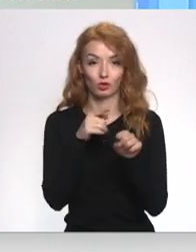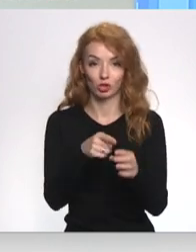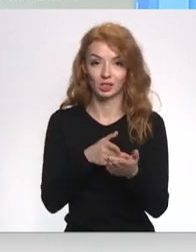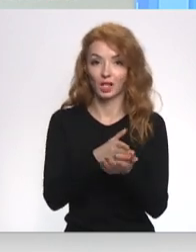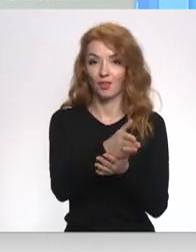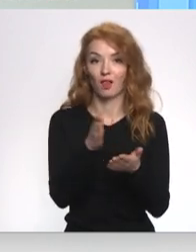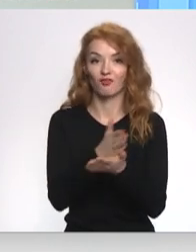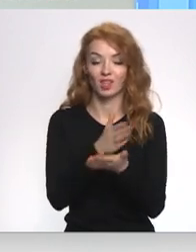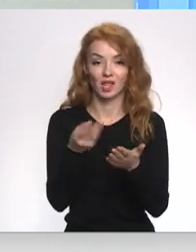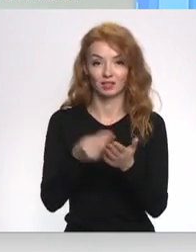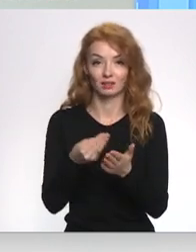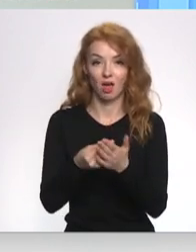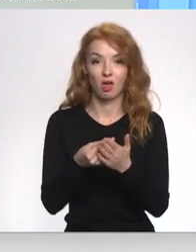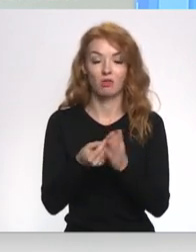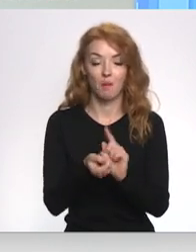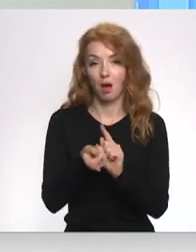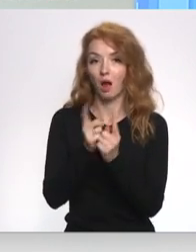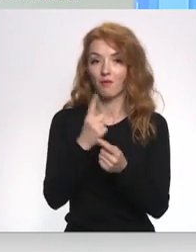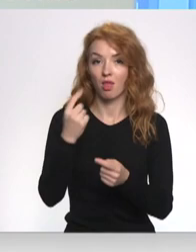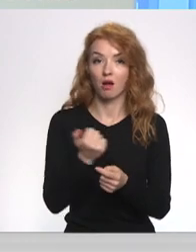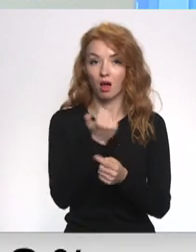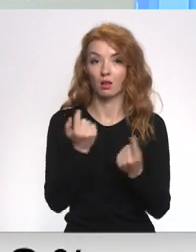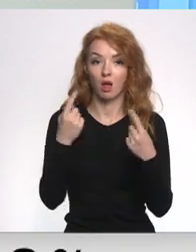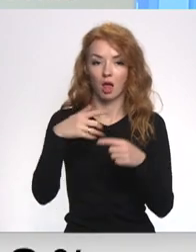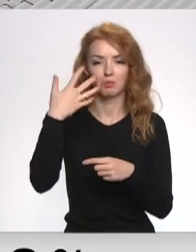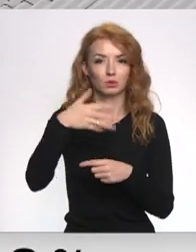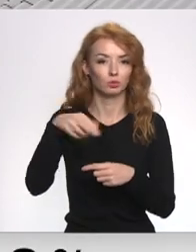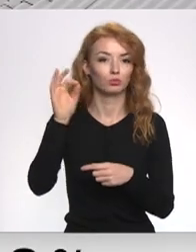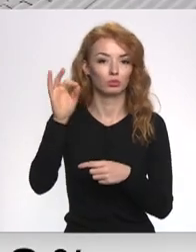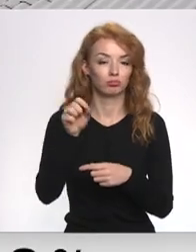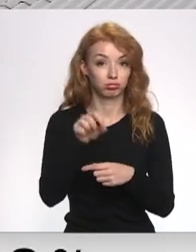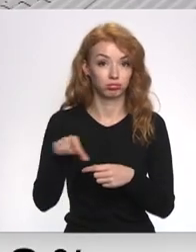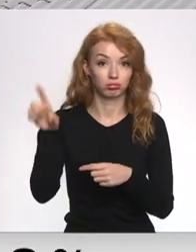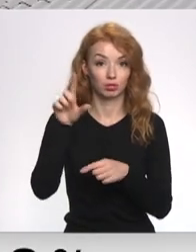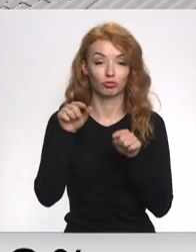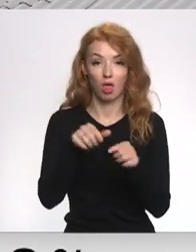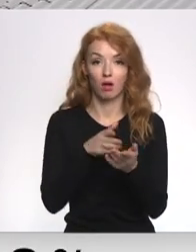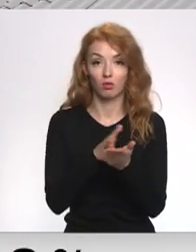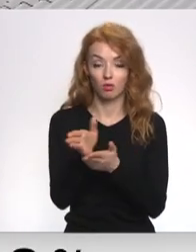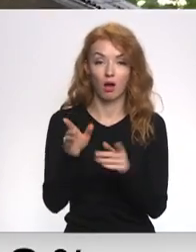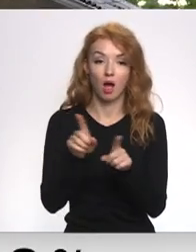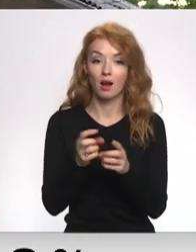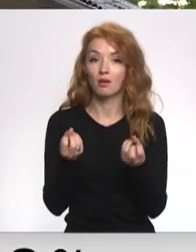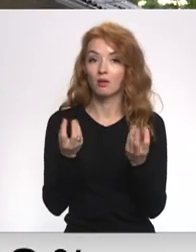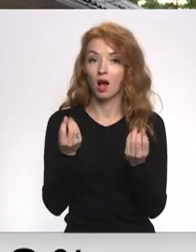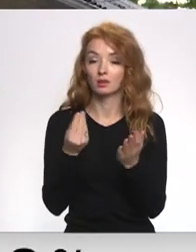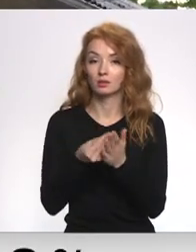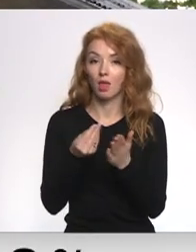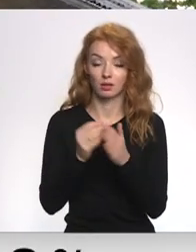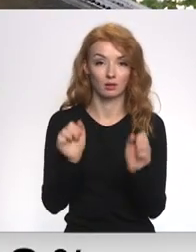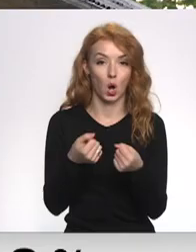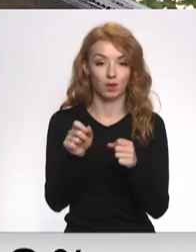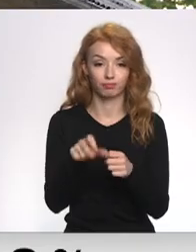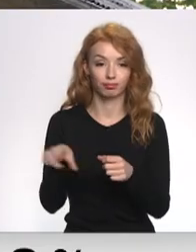sadaļas vidējās cenu pārmaiņas gada laikā ir bijuši vairāk kā 50%. Šajā sadaļā ir arī, piemēram, gāzes cena, kas strauji